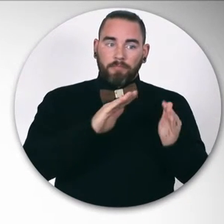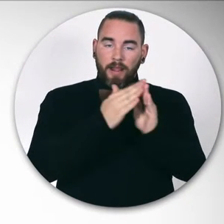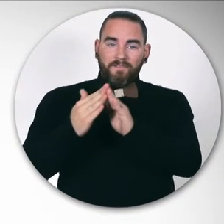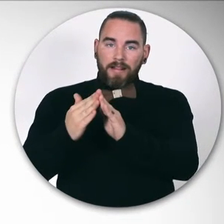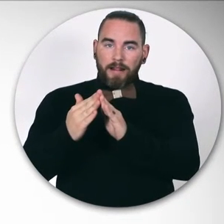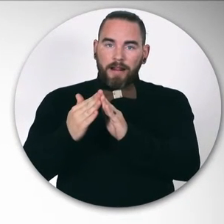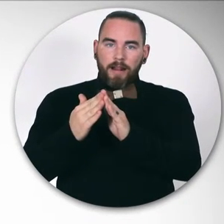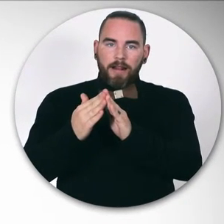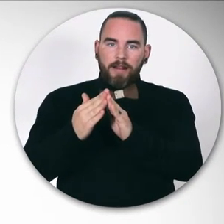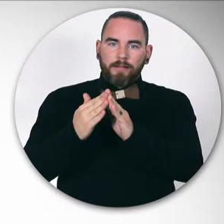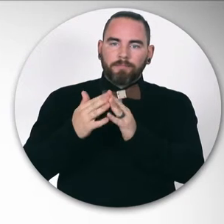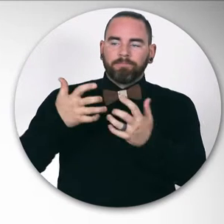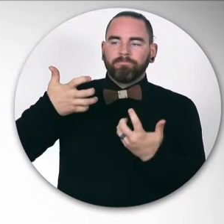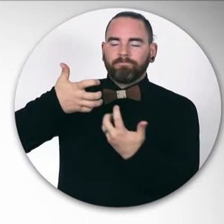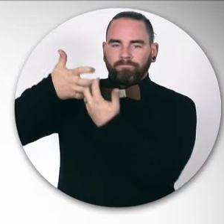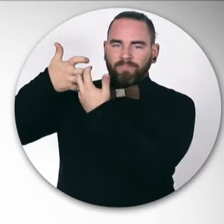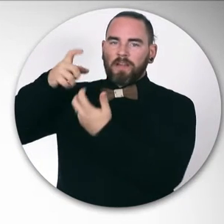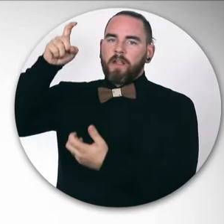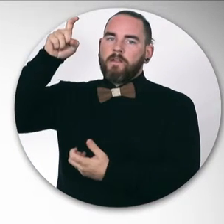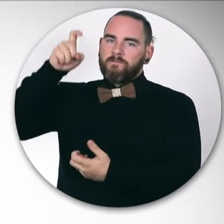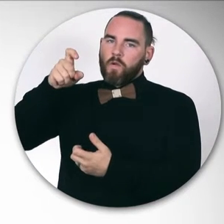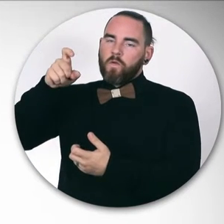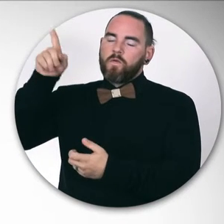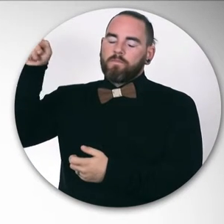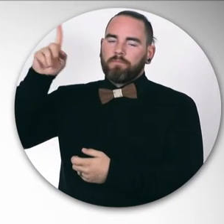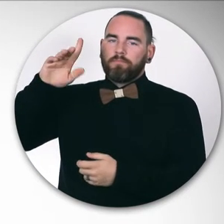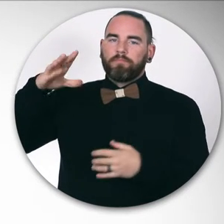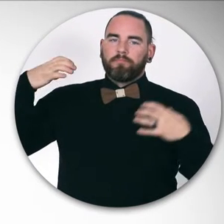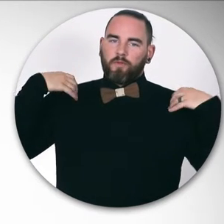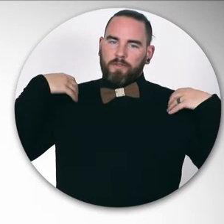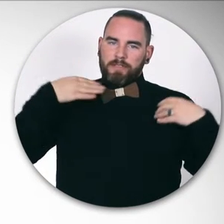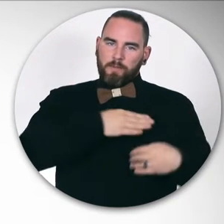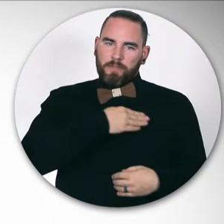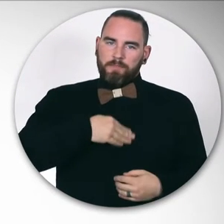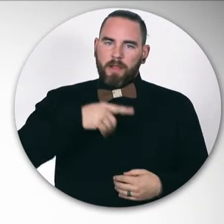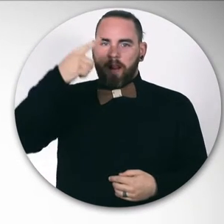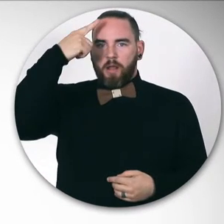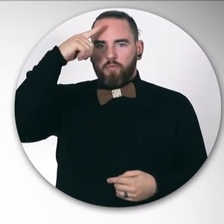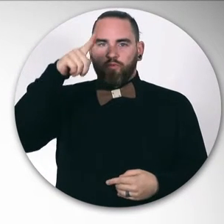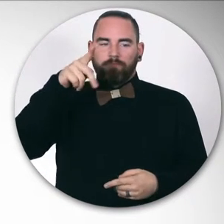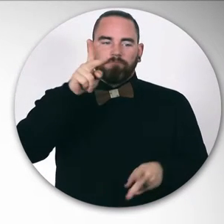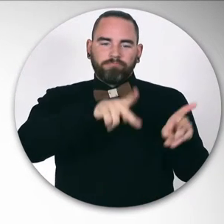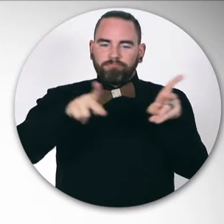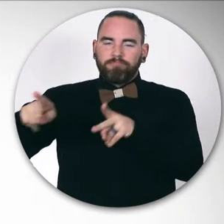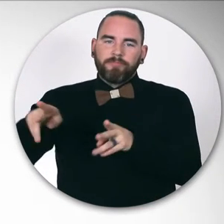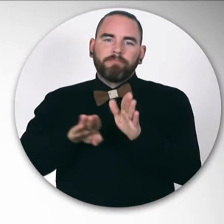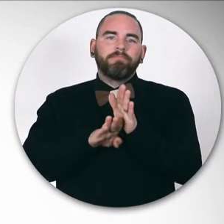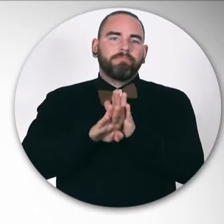guide les décisions du conseil municipal pour le mieux-être de la collectivité.